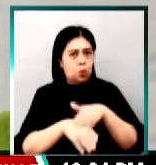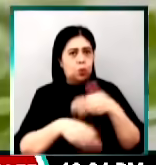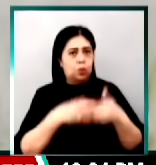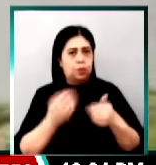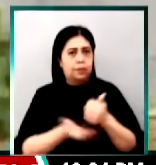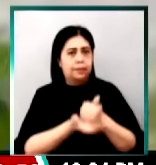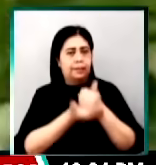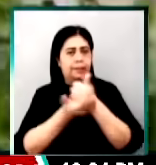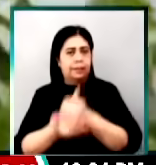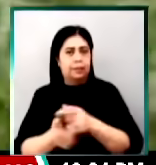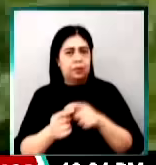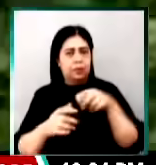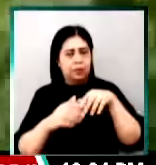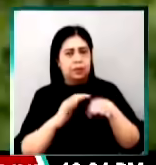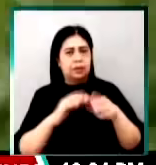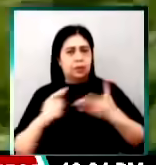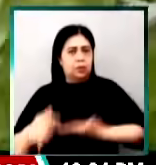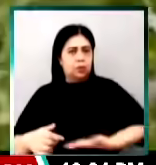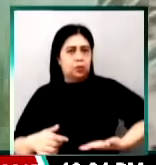sa hanggang bewang na tubig.